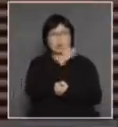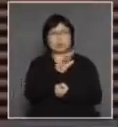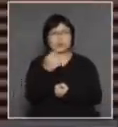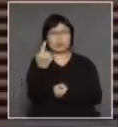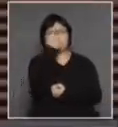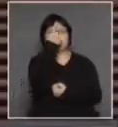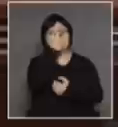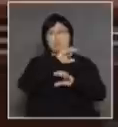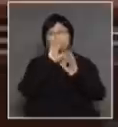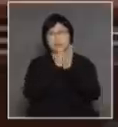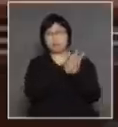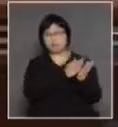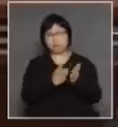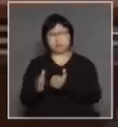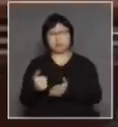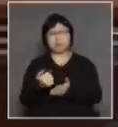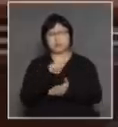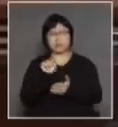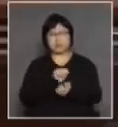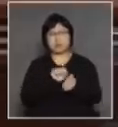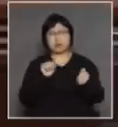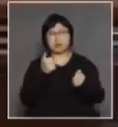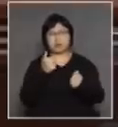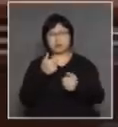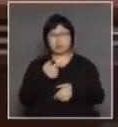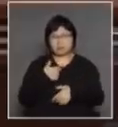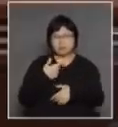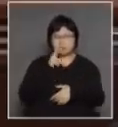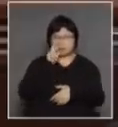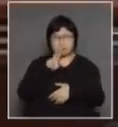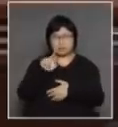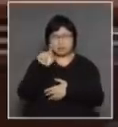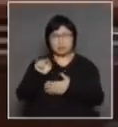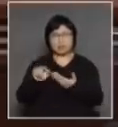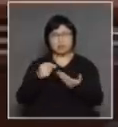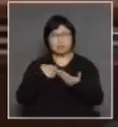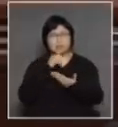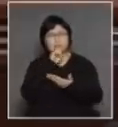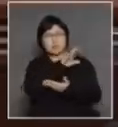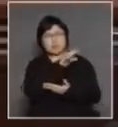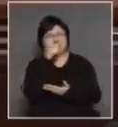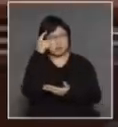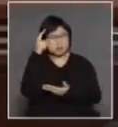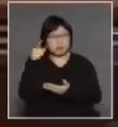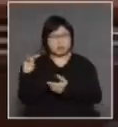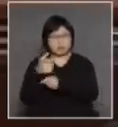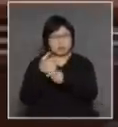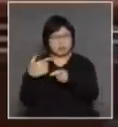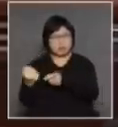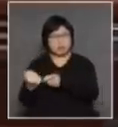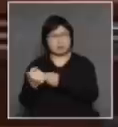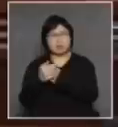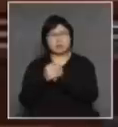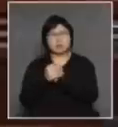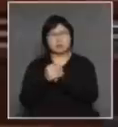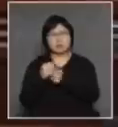一次過處理完這些問題。所以就啟發到我這個問題，主席我就想問，究竟財政司